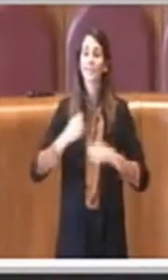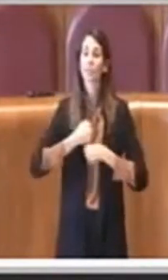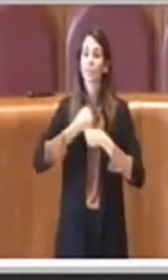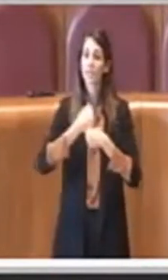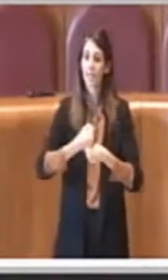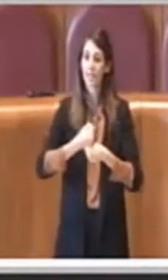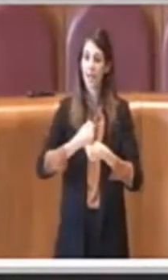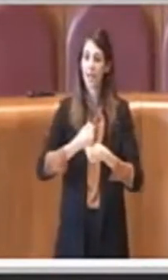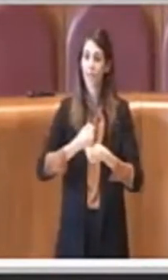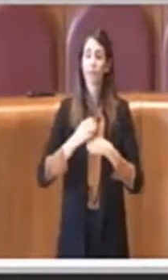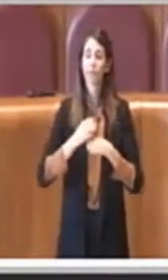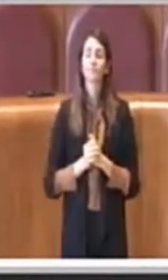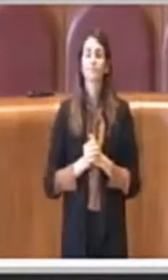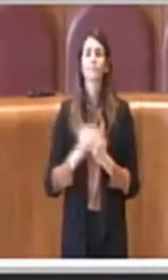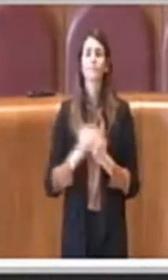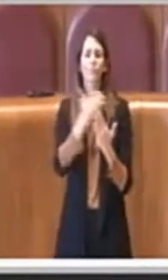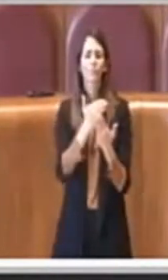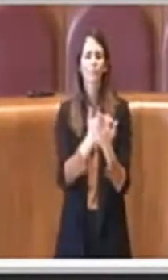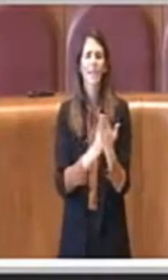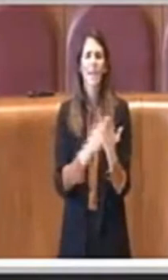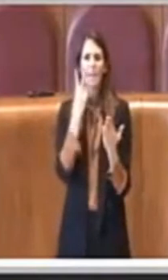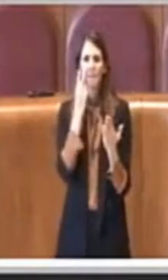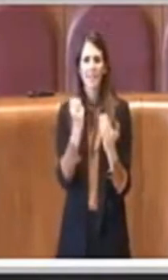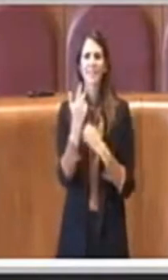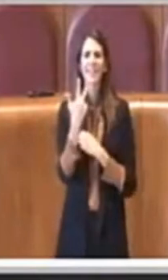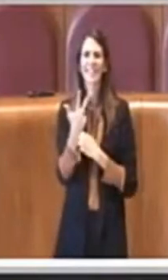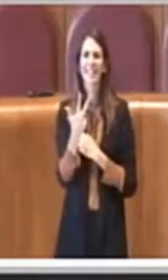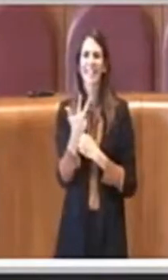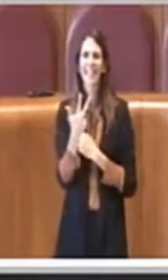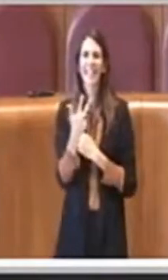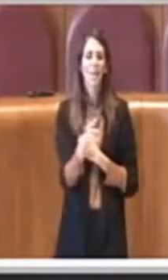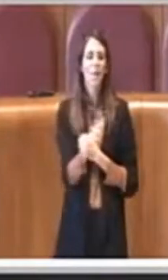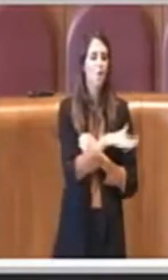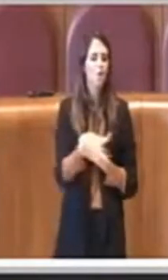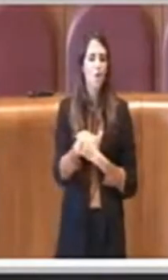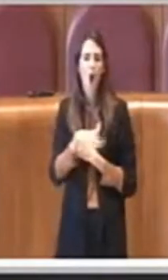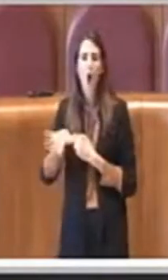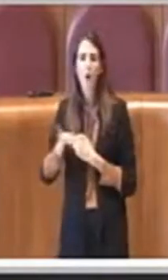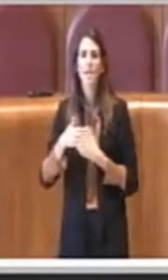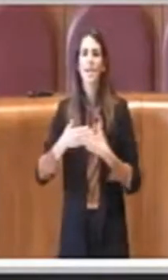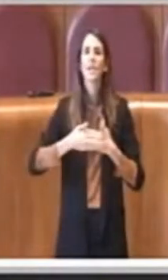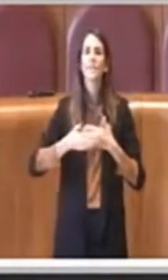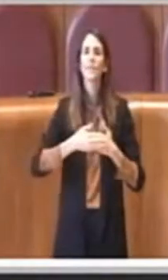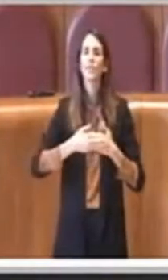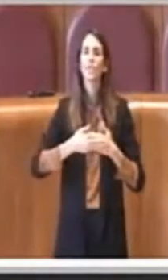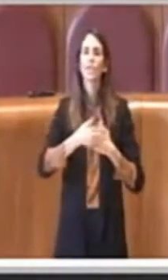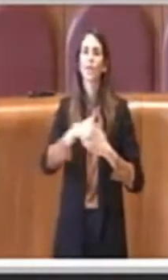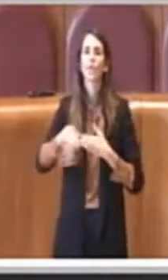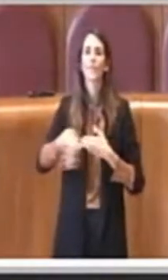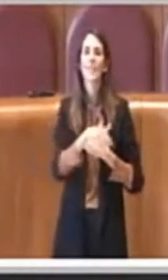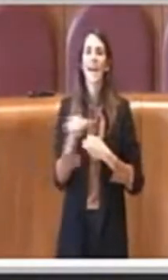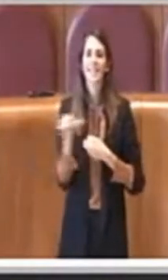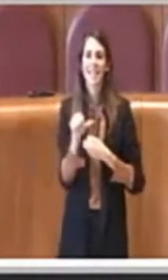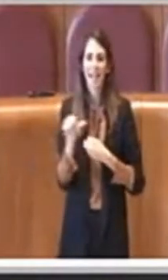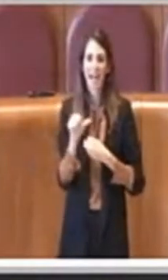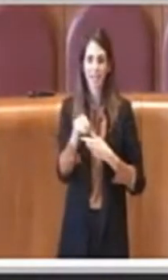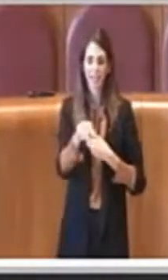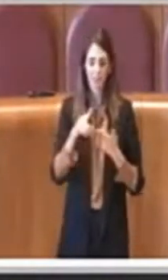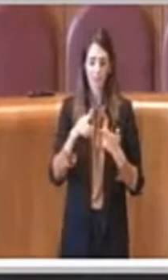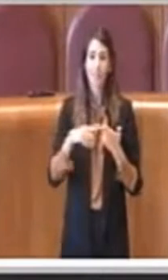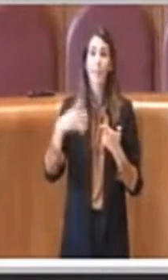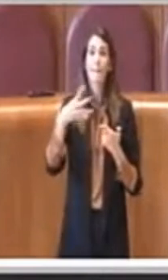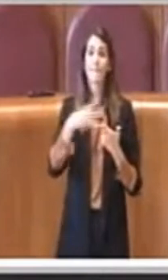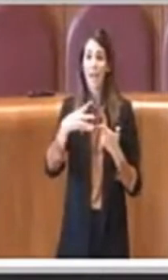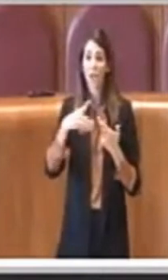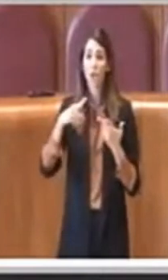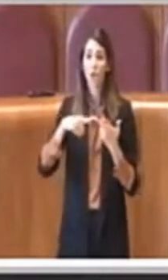piano industriale che prevedeva tre ecodistretti nella zona del Salario, di Rocca Cencia e di Malagrotta. Questa è la